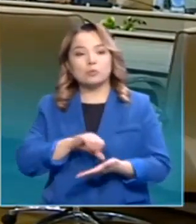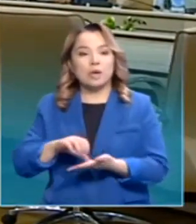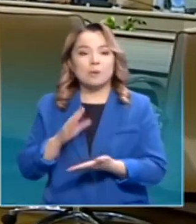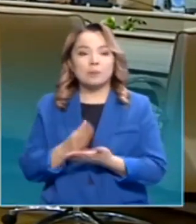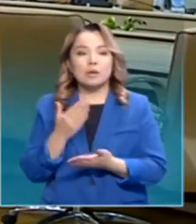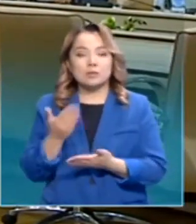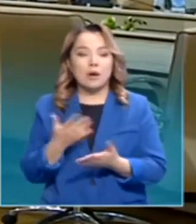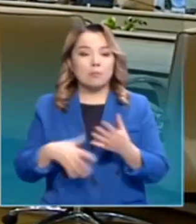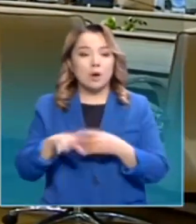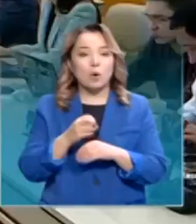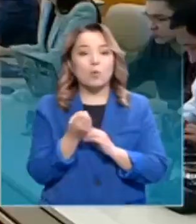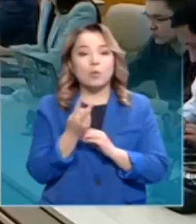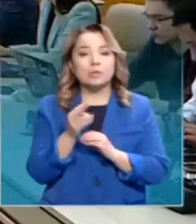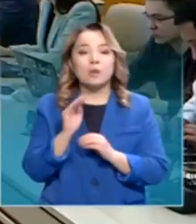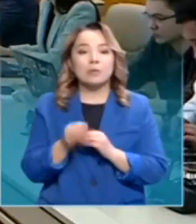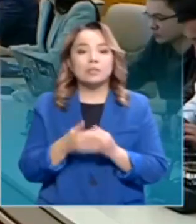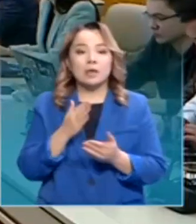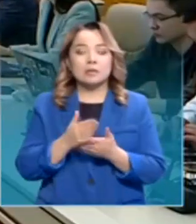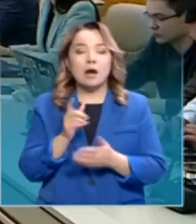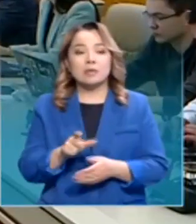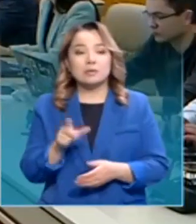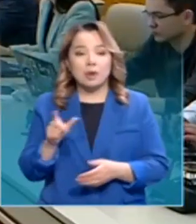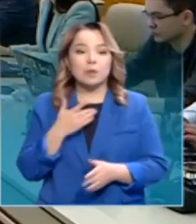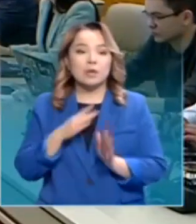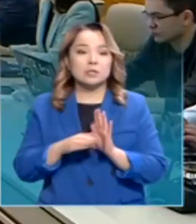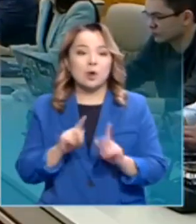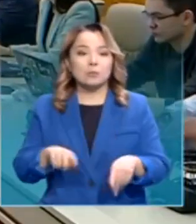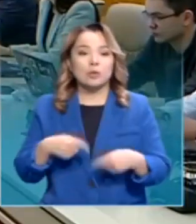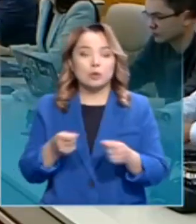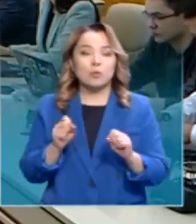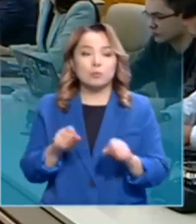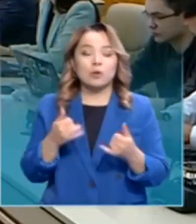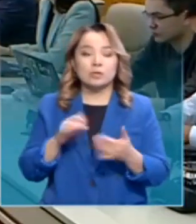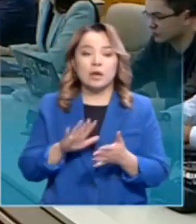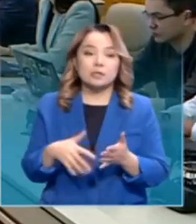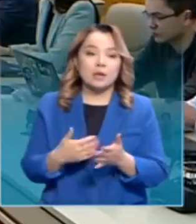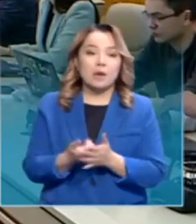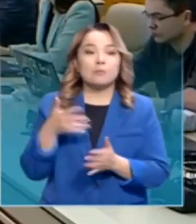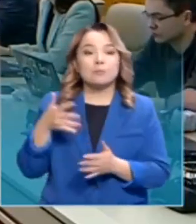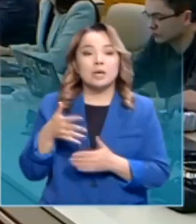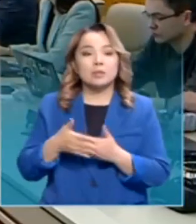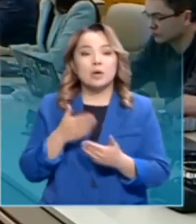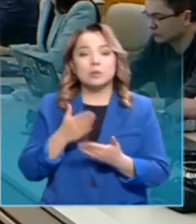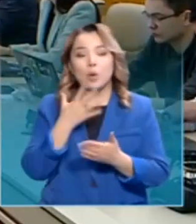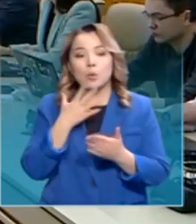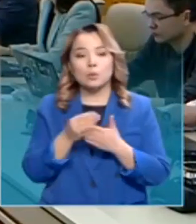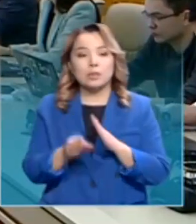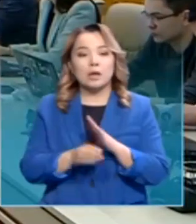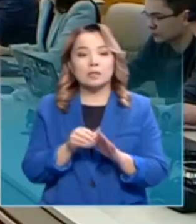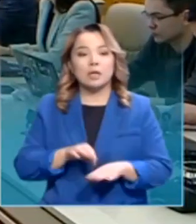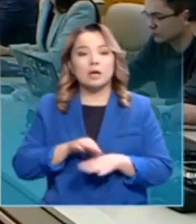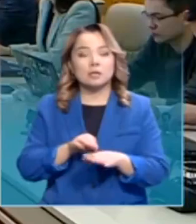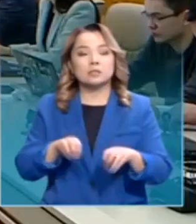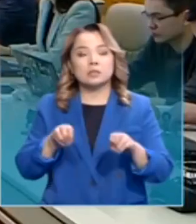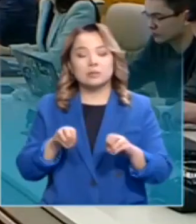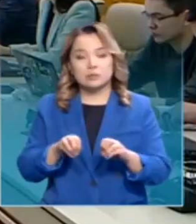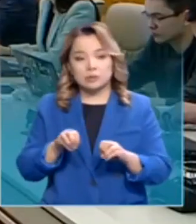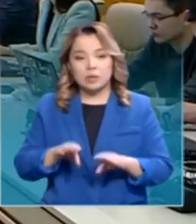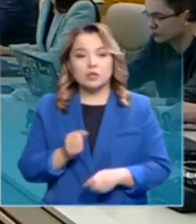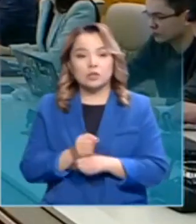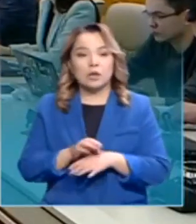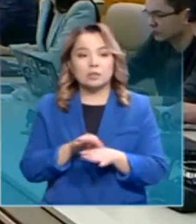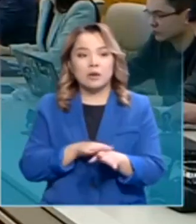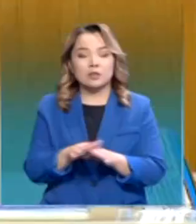Ол жерлерде барлығы 12 мыңнан астам адам дауыс бере алады. Дәл қазірге дейін 5 мыңы өз таңдауын жасап үлгерген, жасақталған